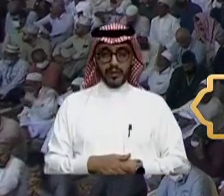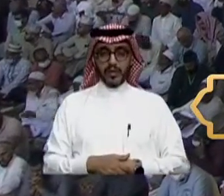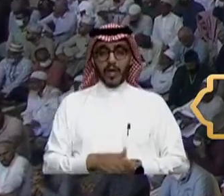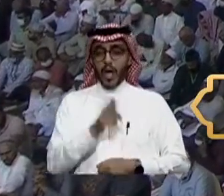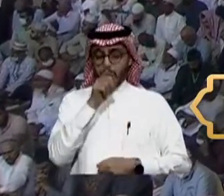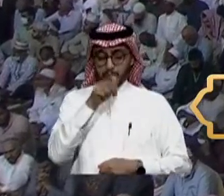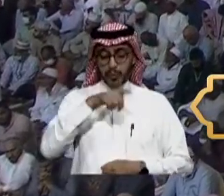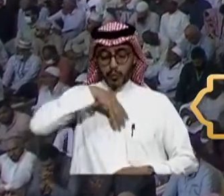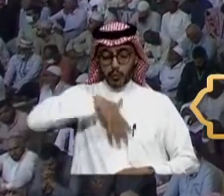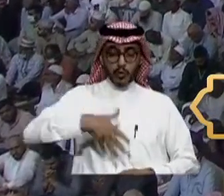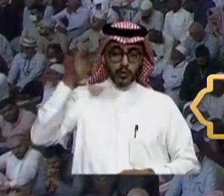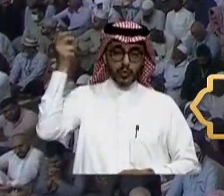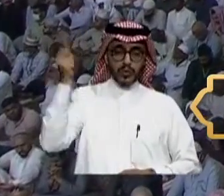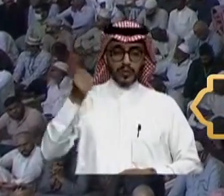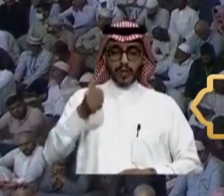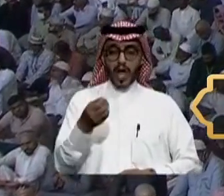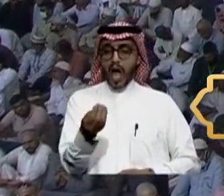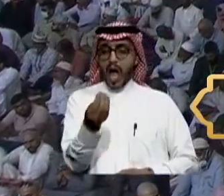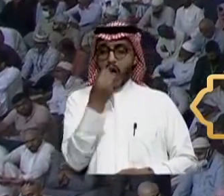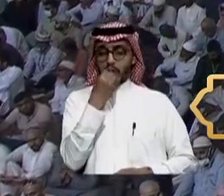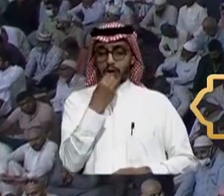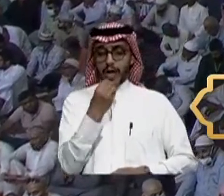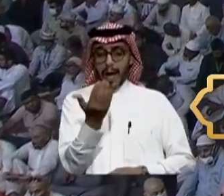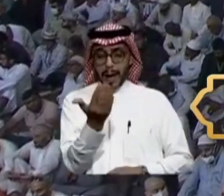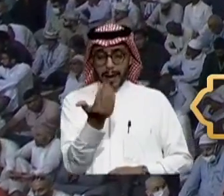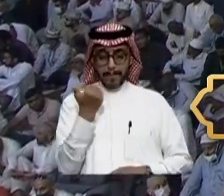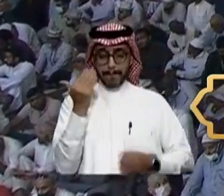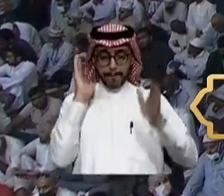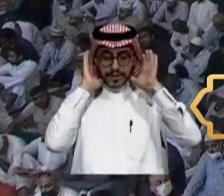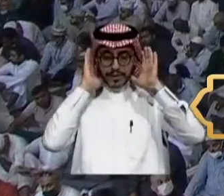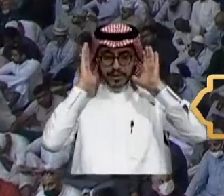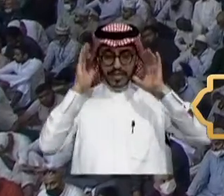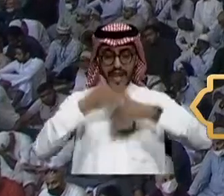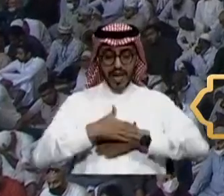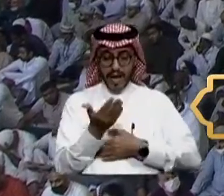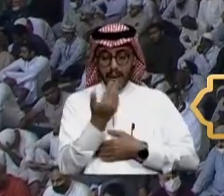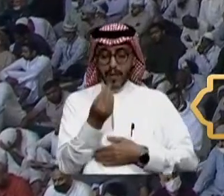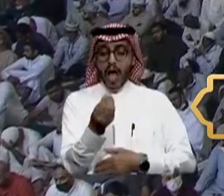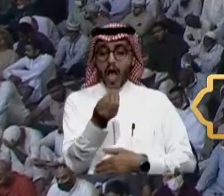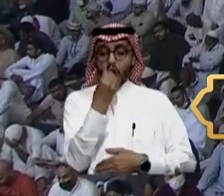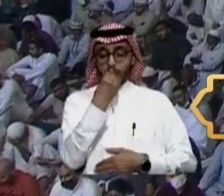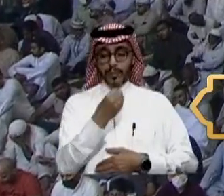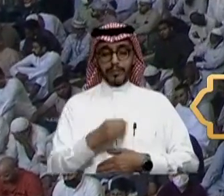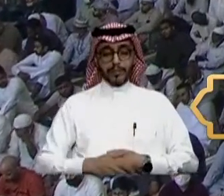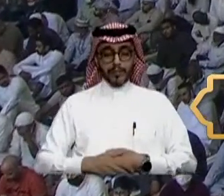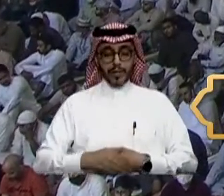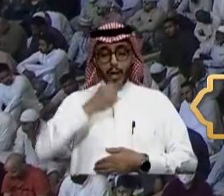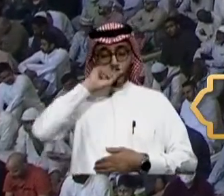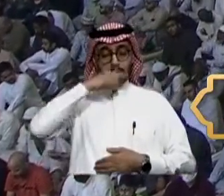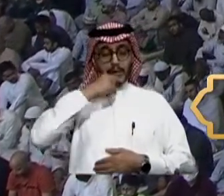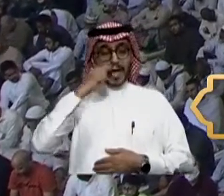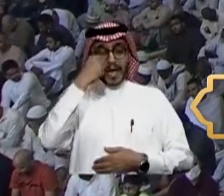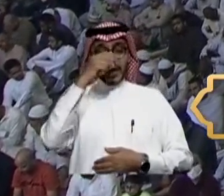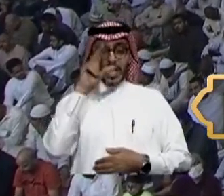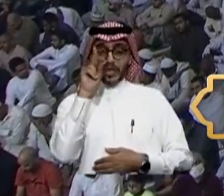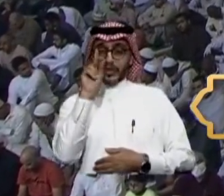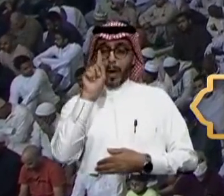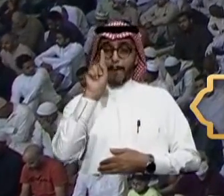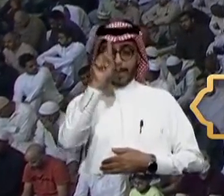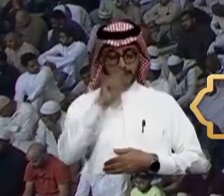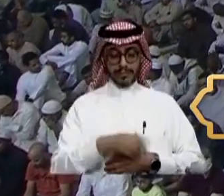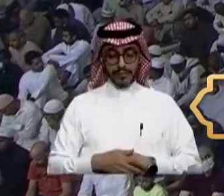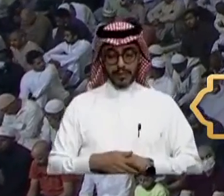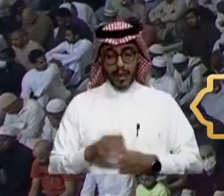الله عليه وسلم يفطر قبل ان يصلي ويحض على الفطر على الرطب ويحض على